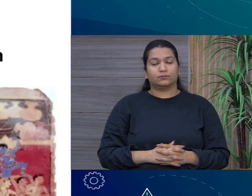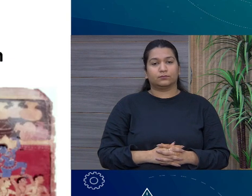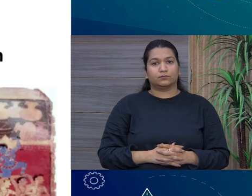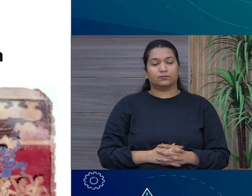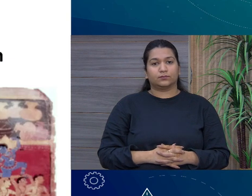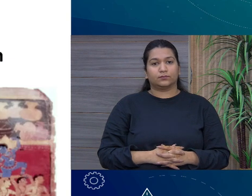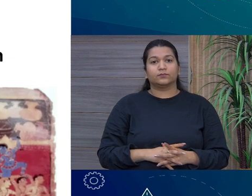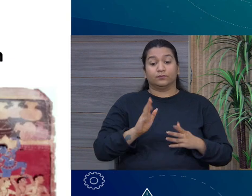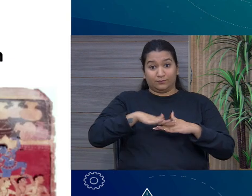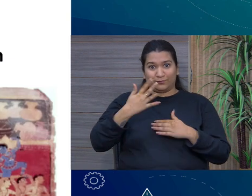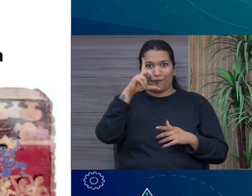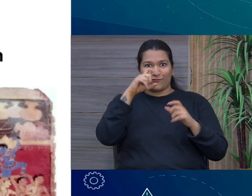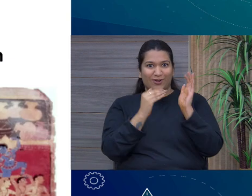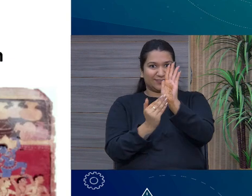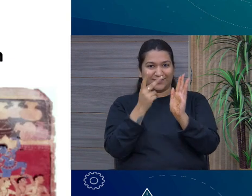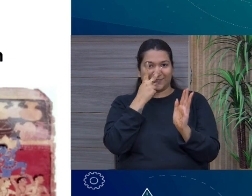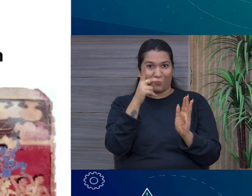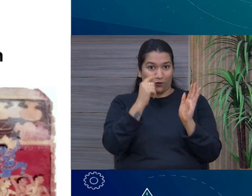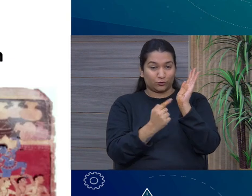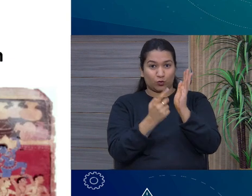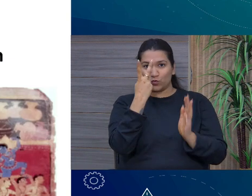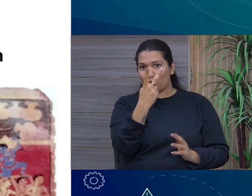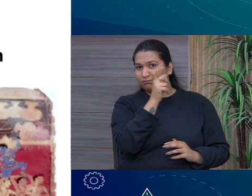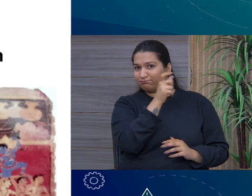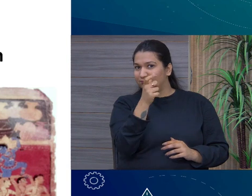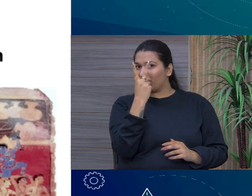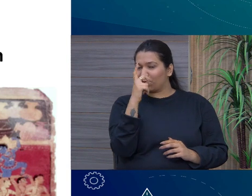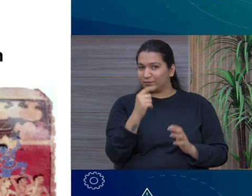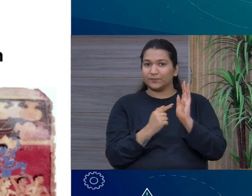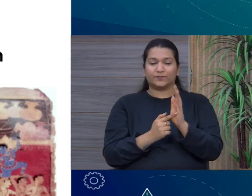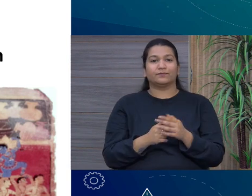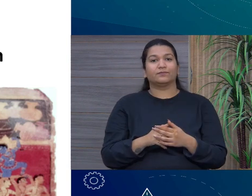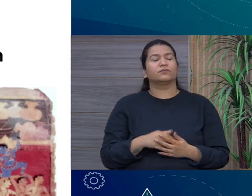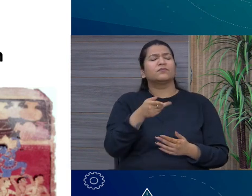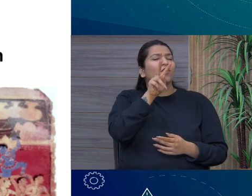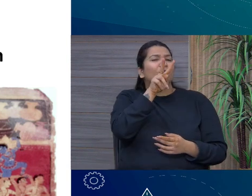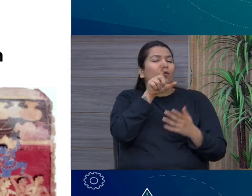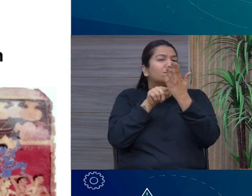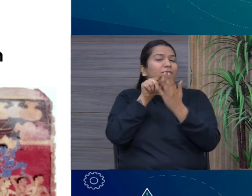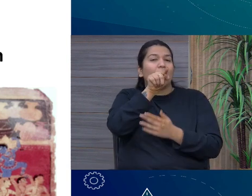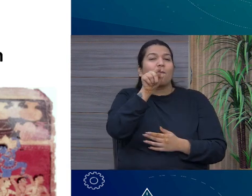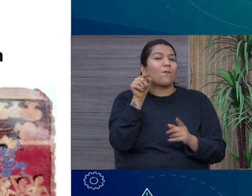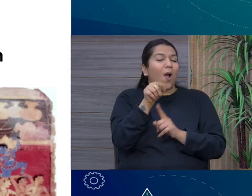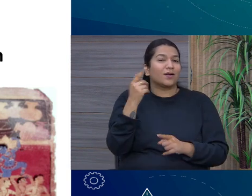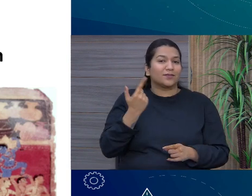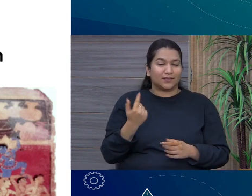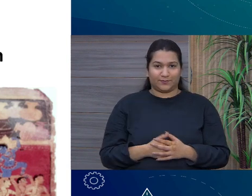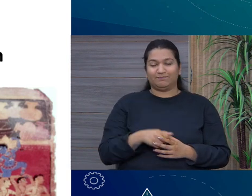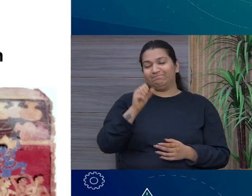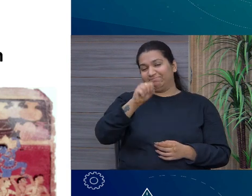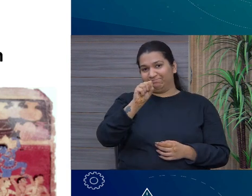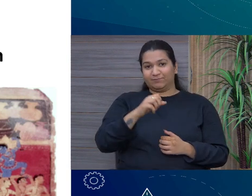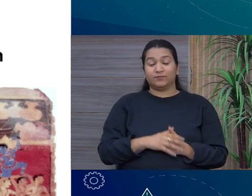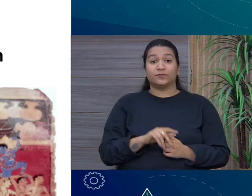चलिए आगे बढ़ते हैं, दो पिक्चर्स फिलहाल हम देख रहे हैं स्क्रीन पर, चलिए मियाँ जी समझते हैं कि ये क्या है, क्या बताने की कोशिश कर रही हैं। बिल्कुल